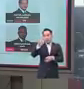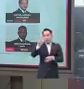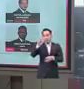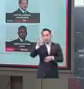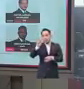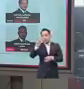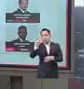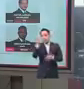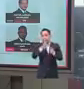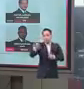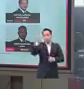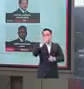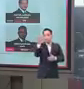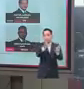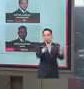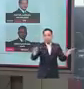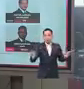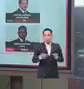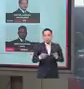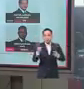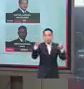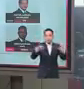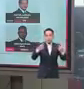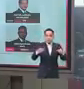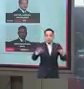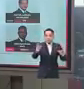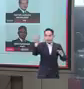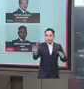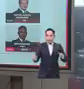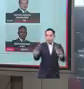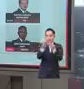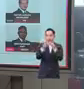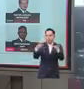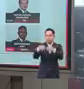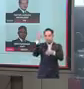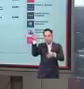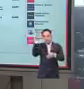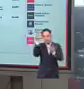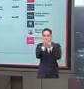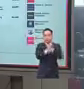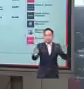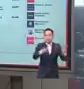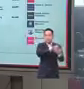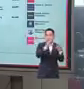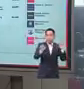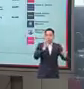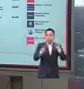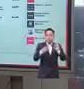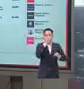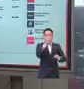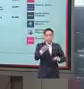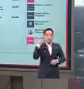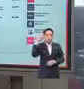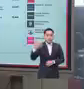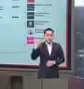15 akan bertanding di sini melalui Bakri Hasyim dan juga seorang calon bebas riananda Raw kalau kita lihat sejarah